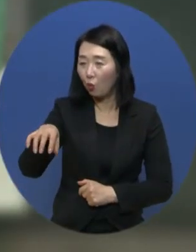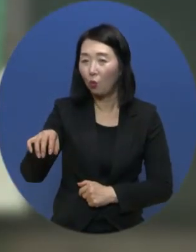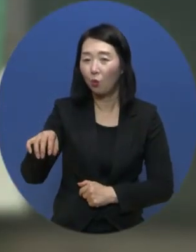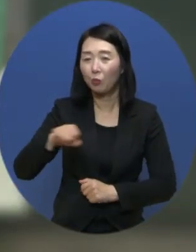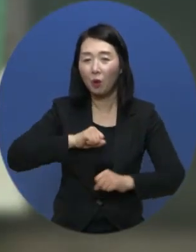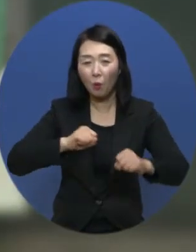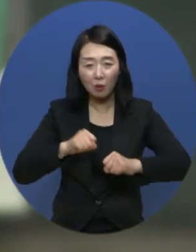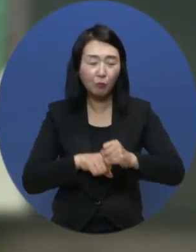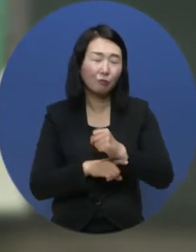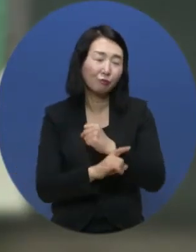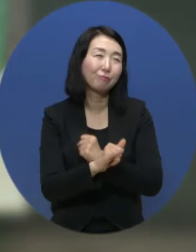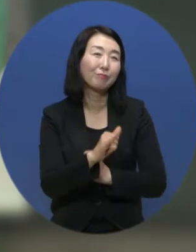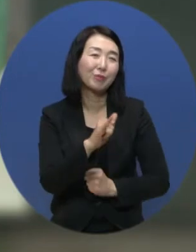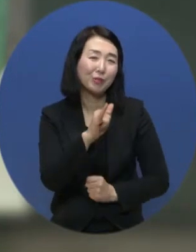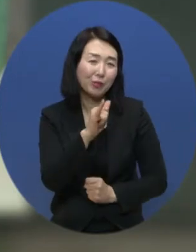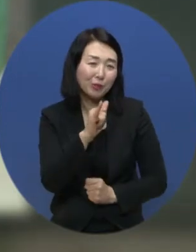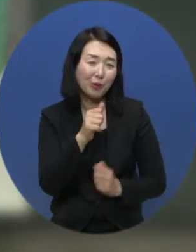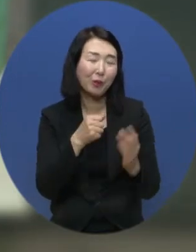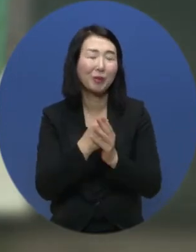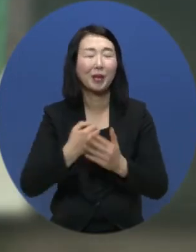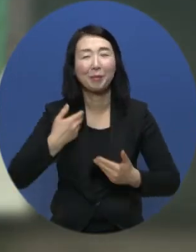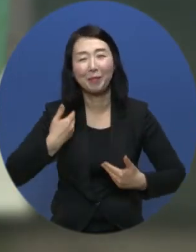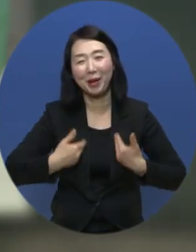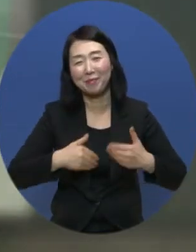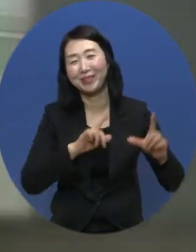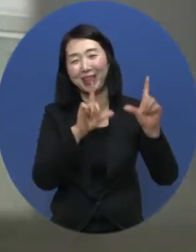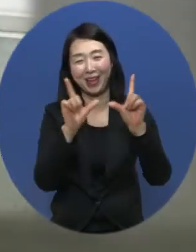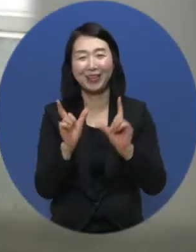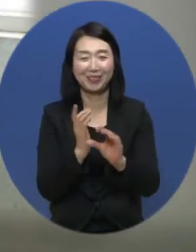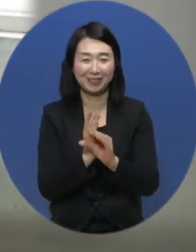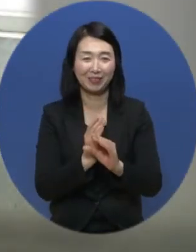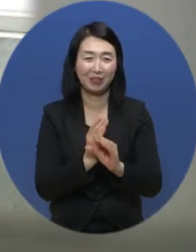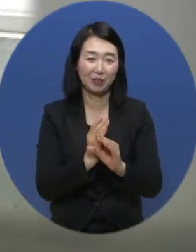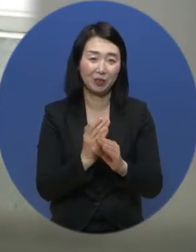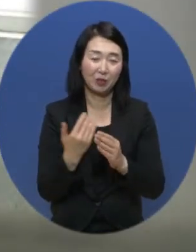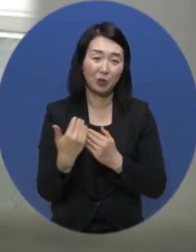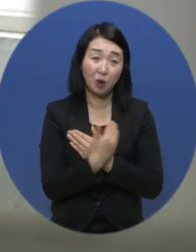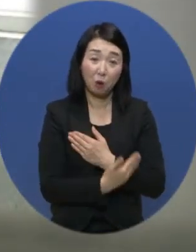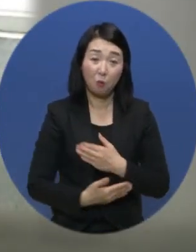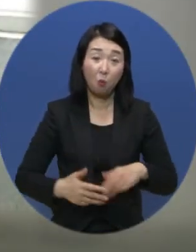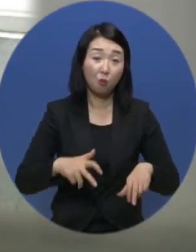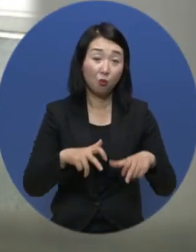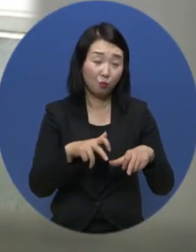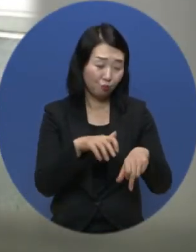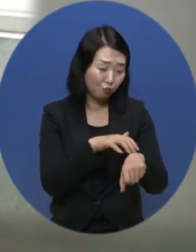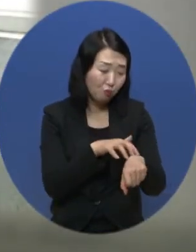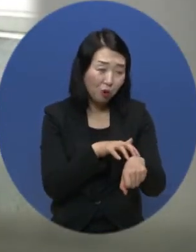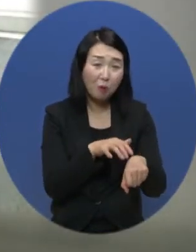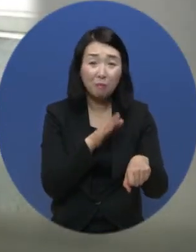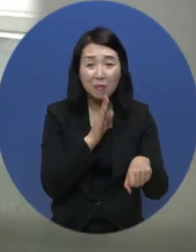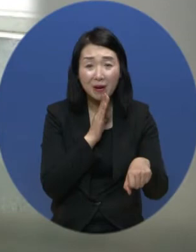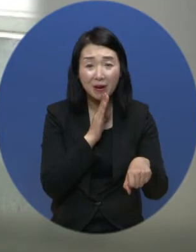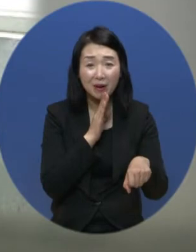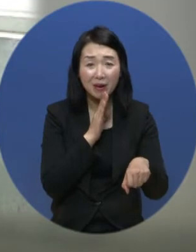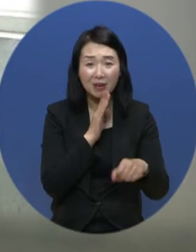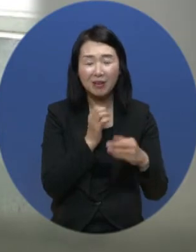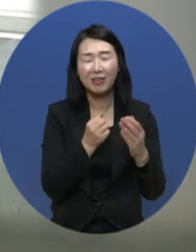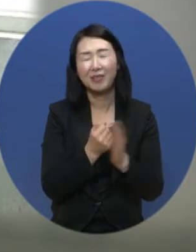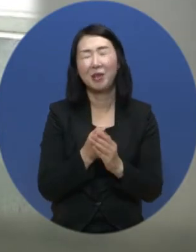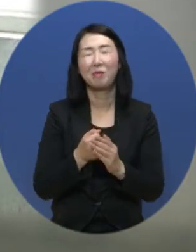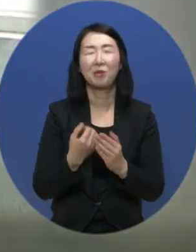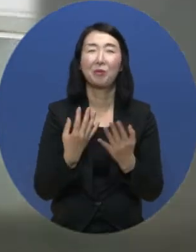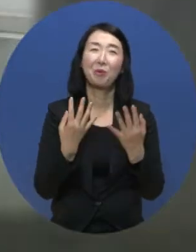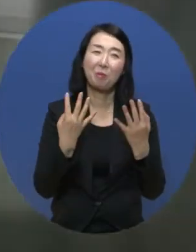많이 이어나가면서 굉장히 바쁘게 생활을 하고 있거든요. 몸이 불편해졌기 때문에 이런 더 많은 행보를